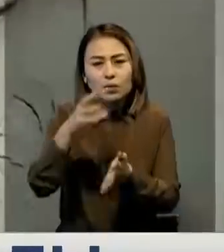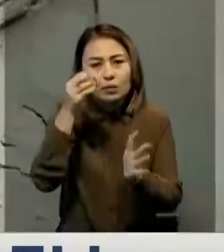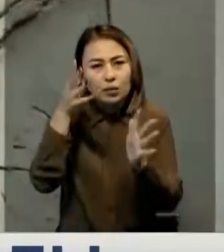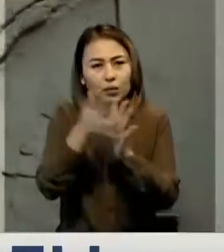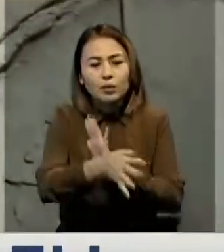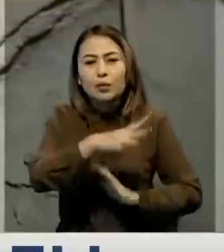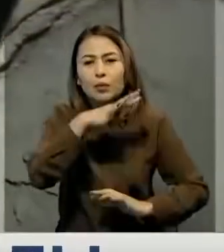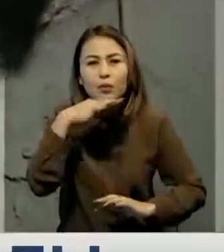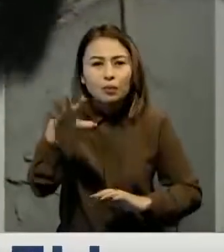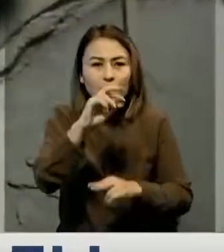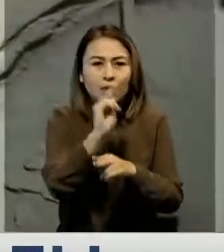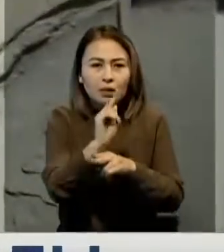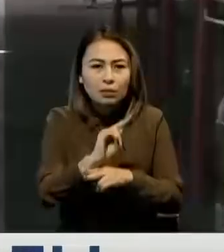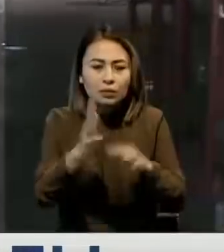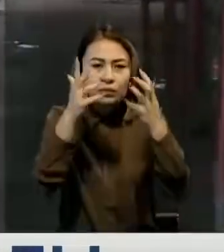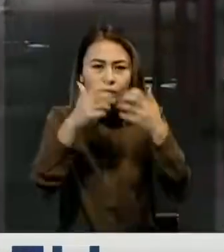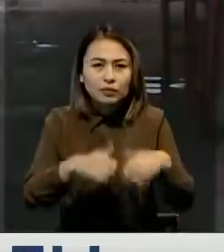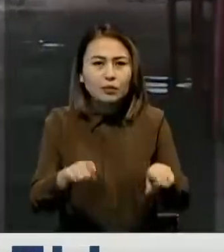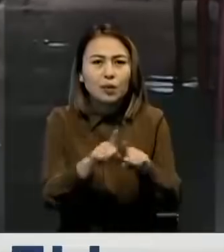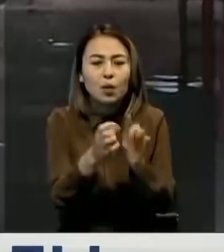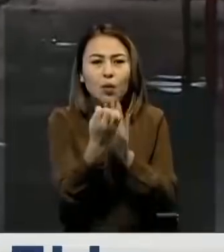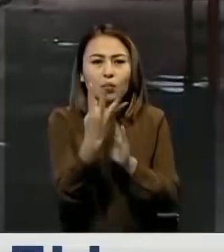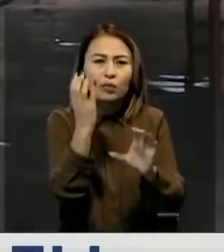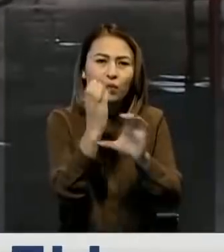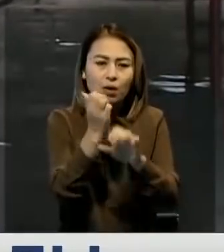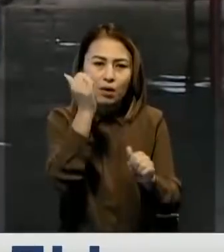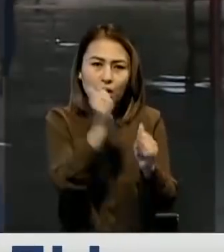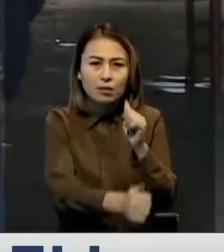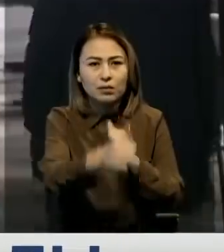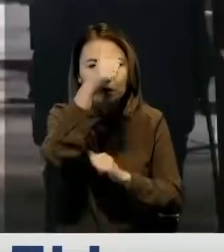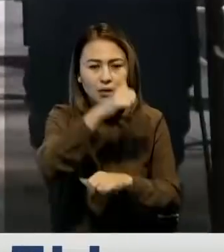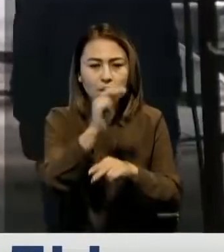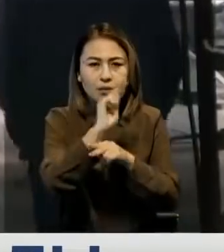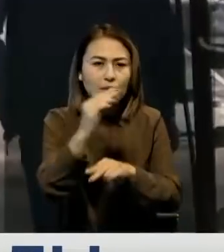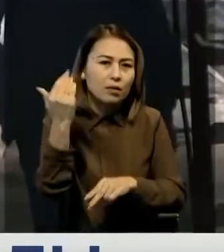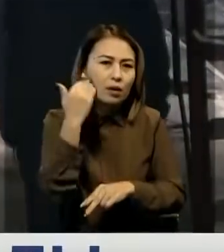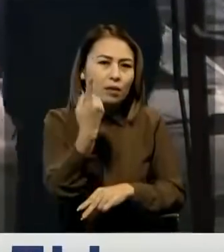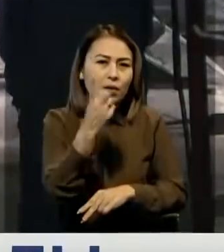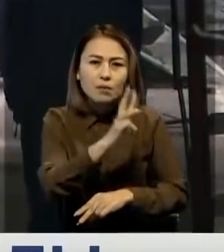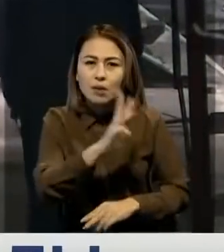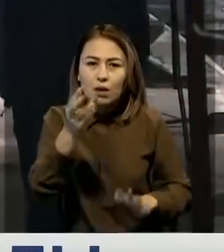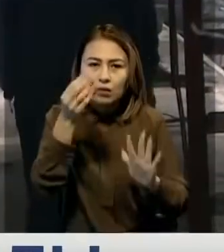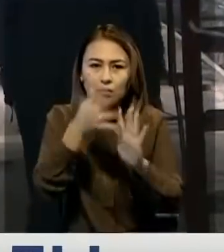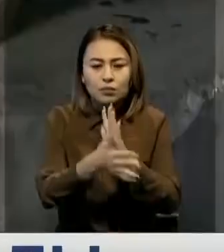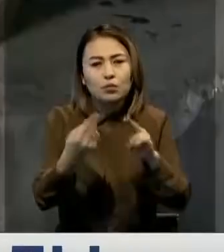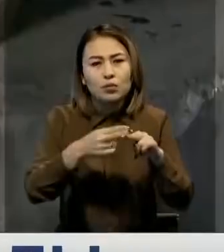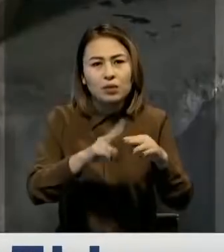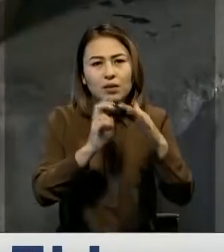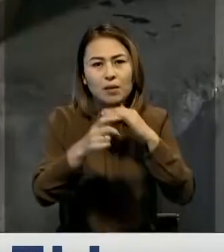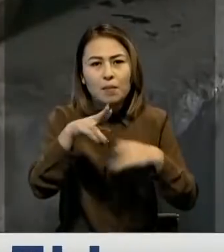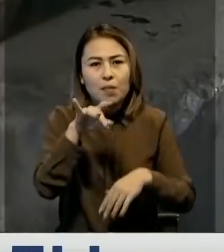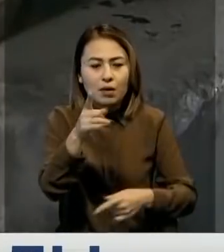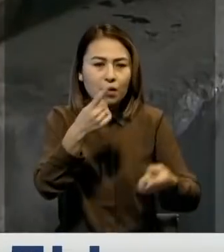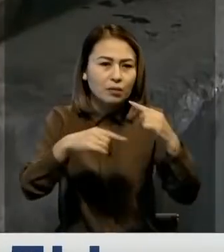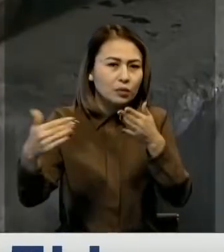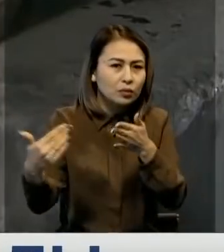керек. Механиктердің есебі бойынша желіге шығатын 14 вагонды ай сайын жөндеу үшін аз дегенде 1 миллион теңге керек. Сондықтан трамвай паркін бастан